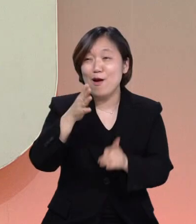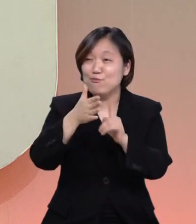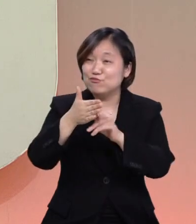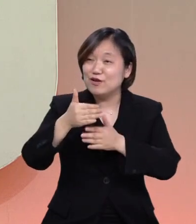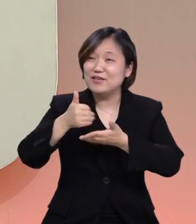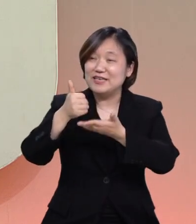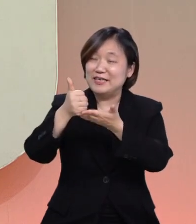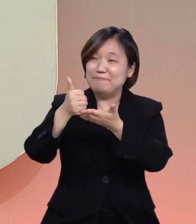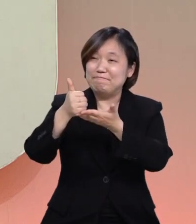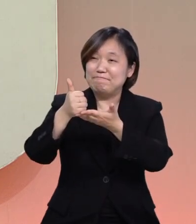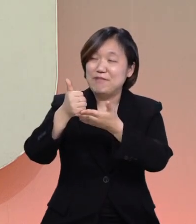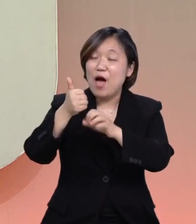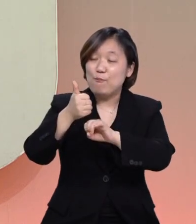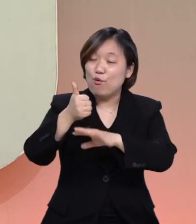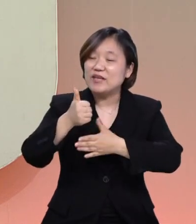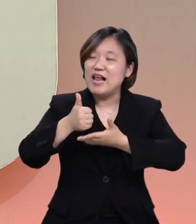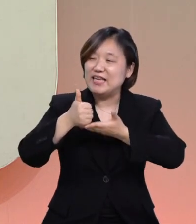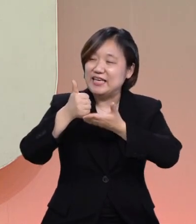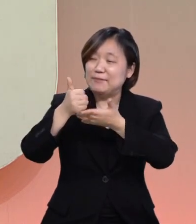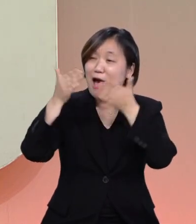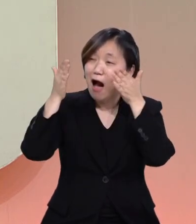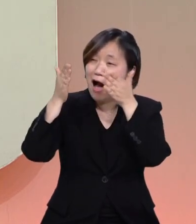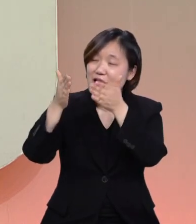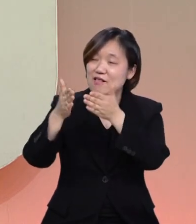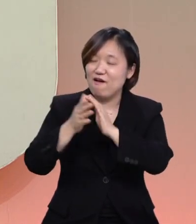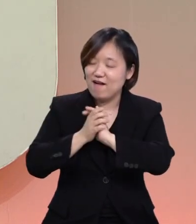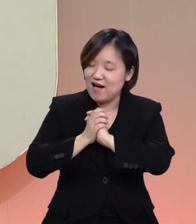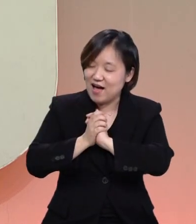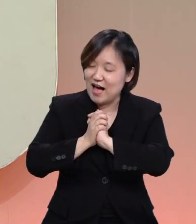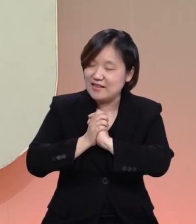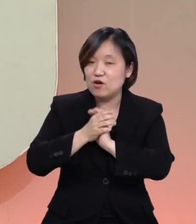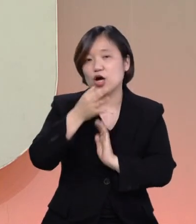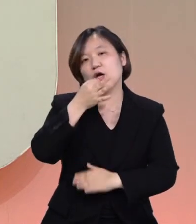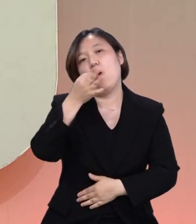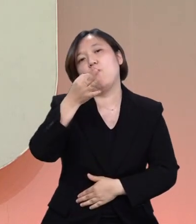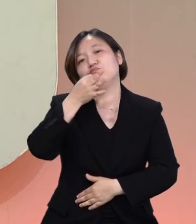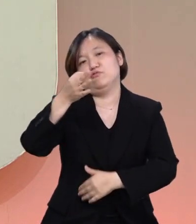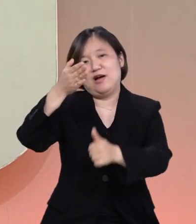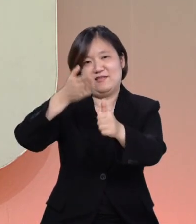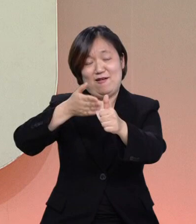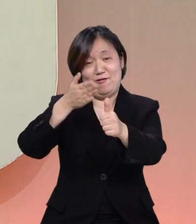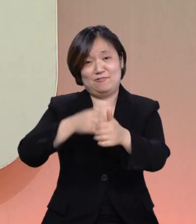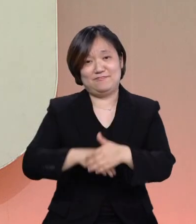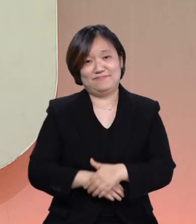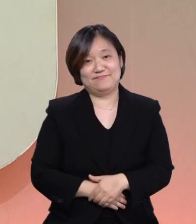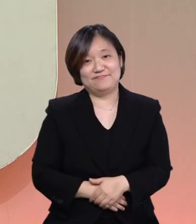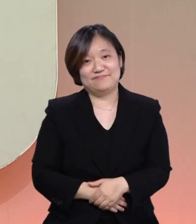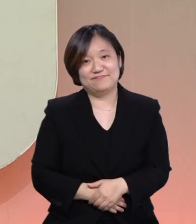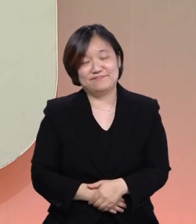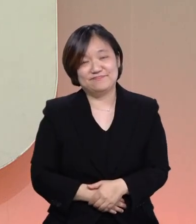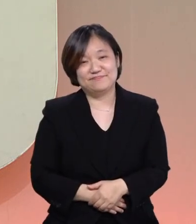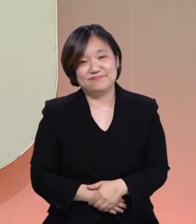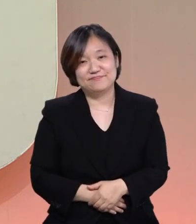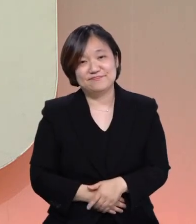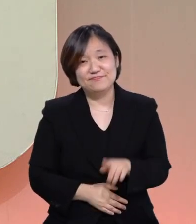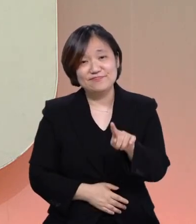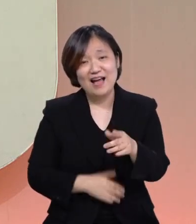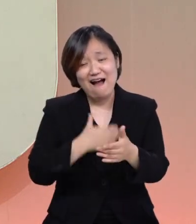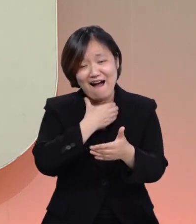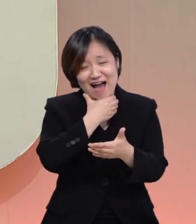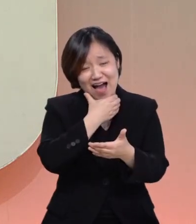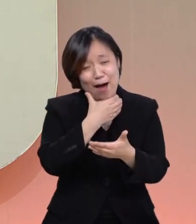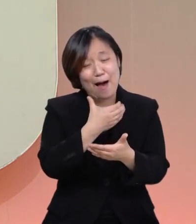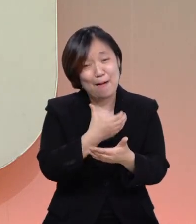불보살님을 향해서 간절하게 간절하게 염불하시기 바랍니다 자 이렇게 이제